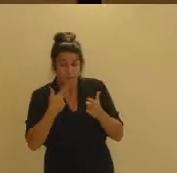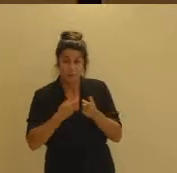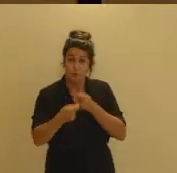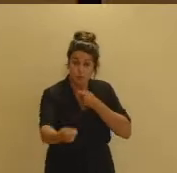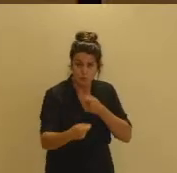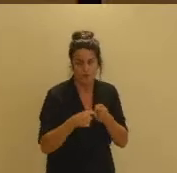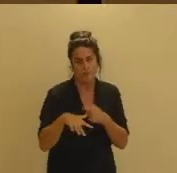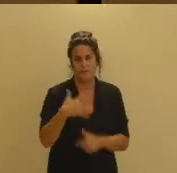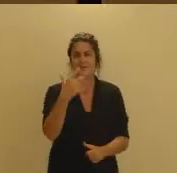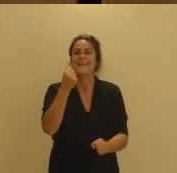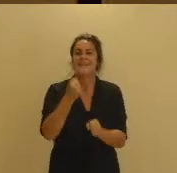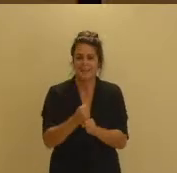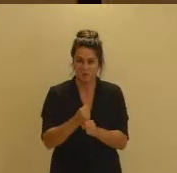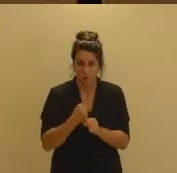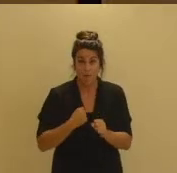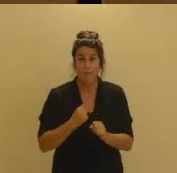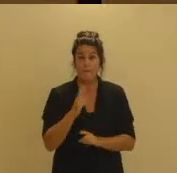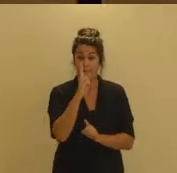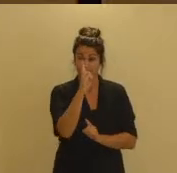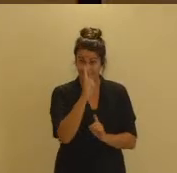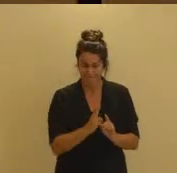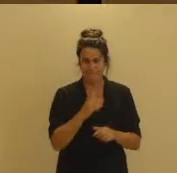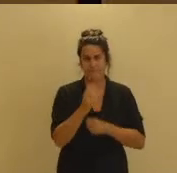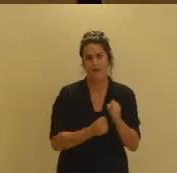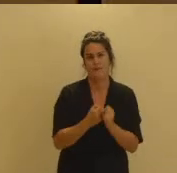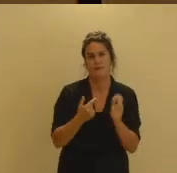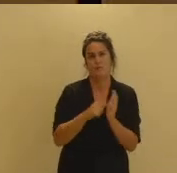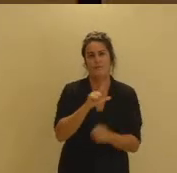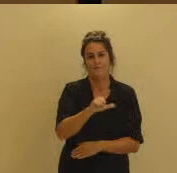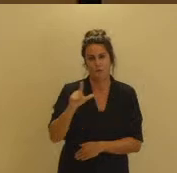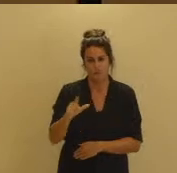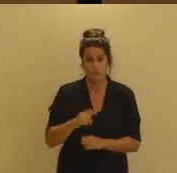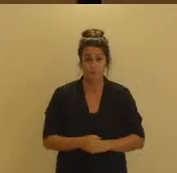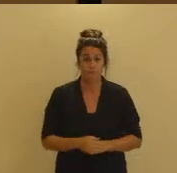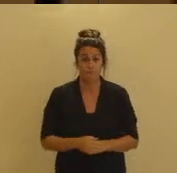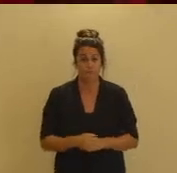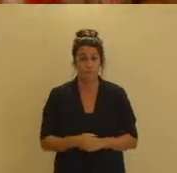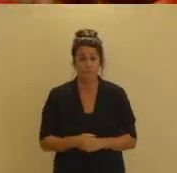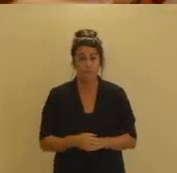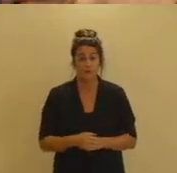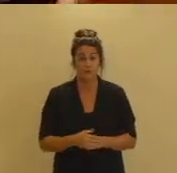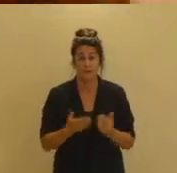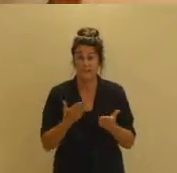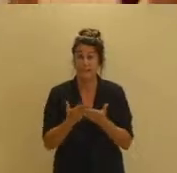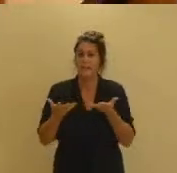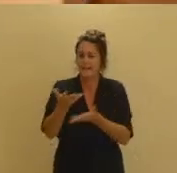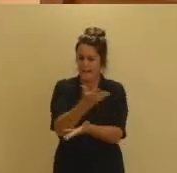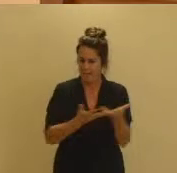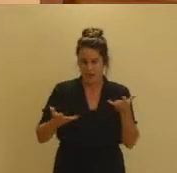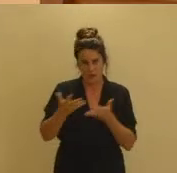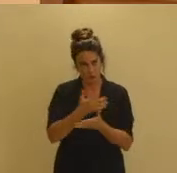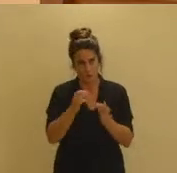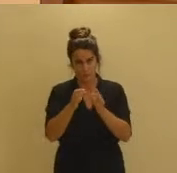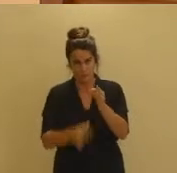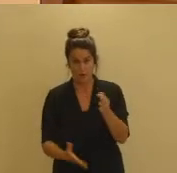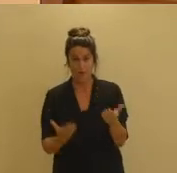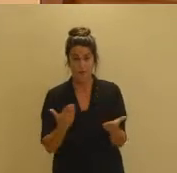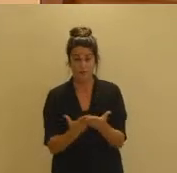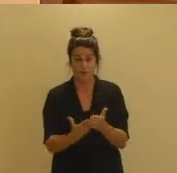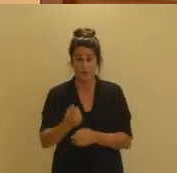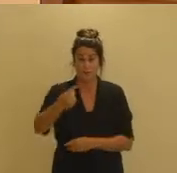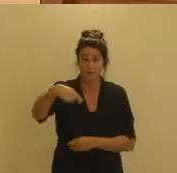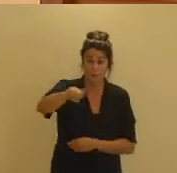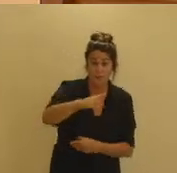à partir de l'année 2022. Voilà ce que dit notre délibération. Avez-vous